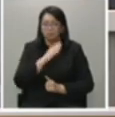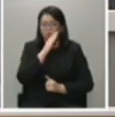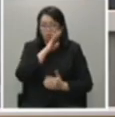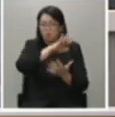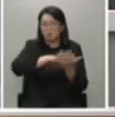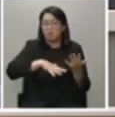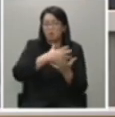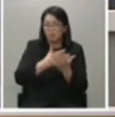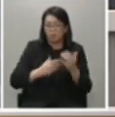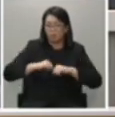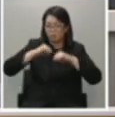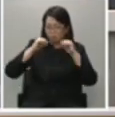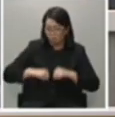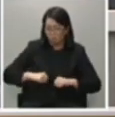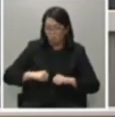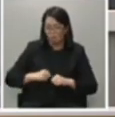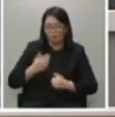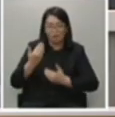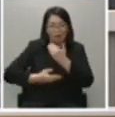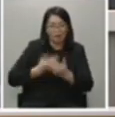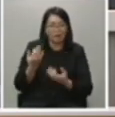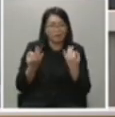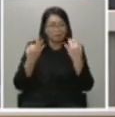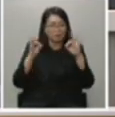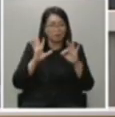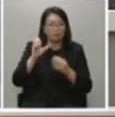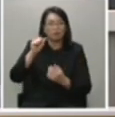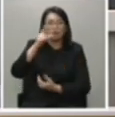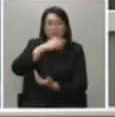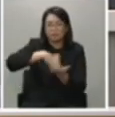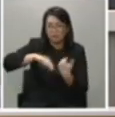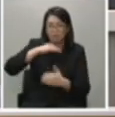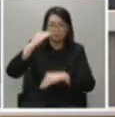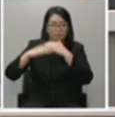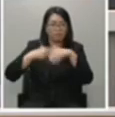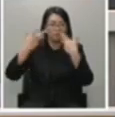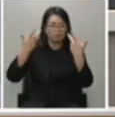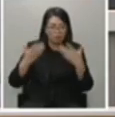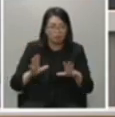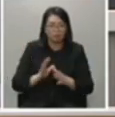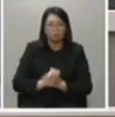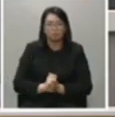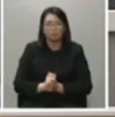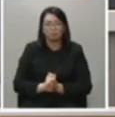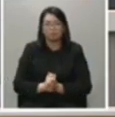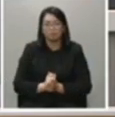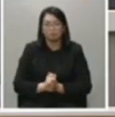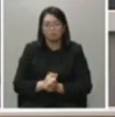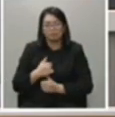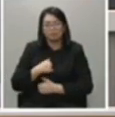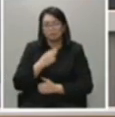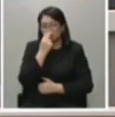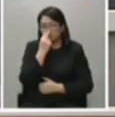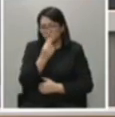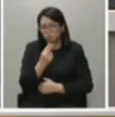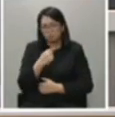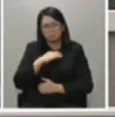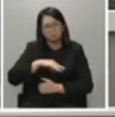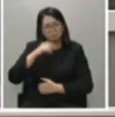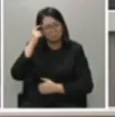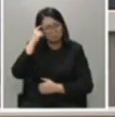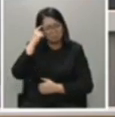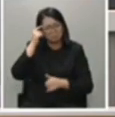ายด้านความตกลงการค้าเสรีของทีมเศรษฐกิจที่นำโดยพลเอกประยุทธ์จันทร์โอชาแสดงให้เห็นถึงความ